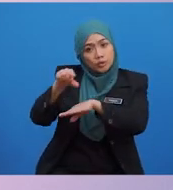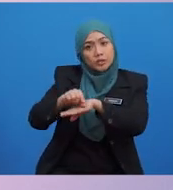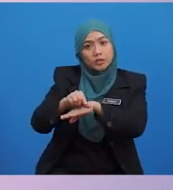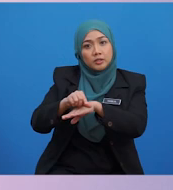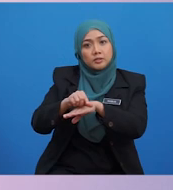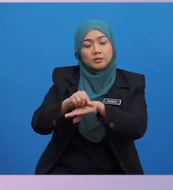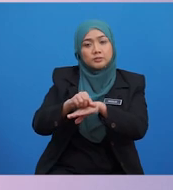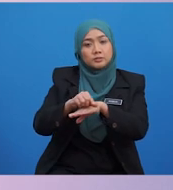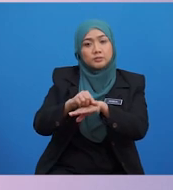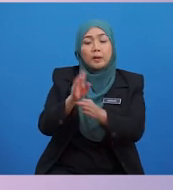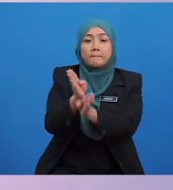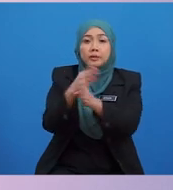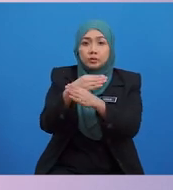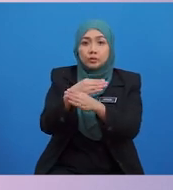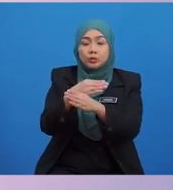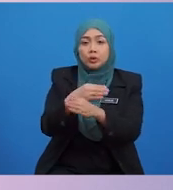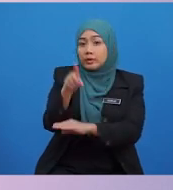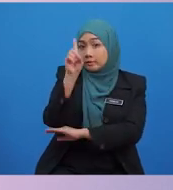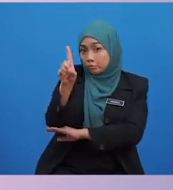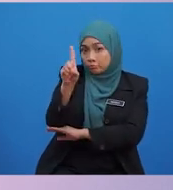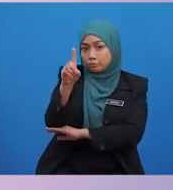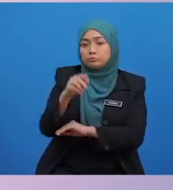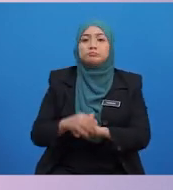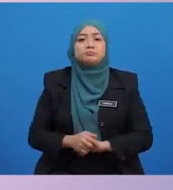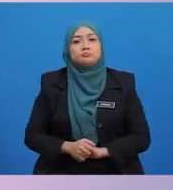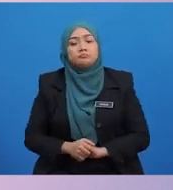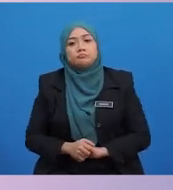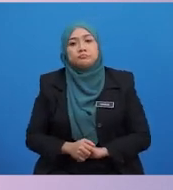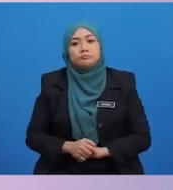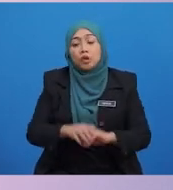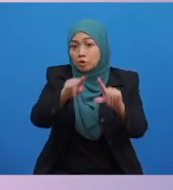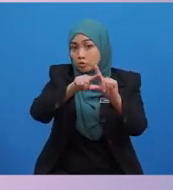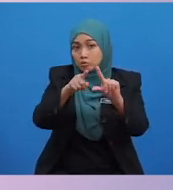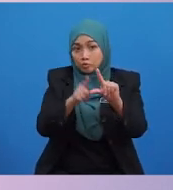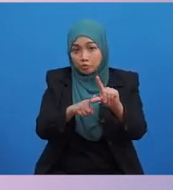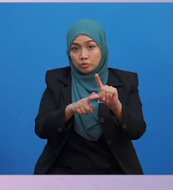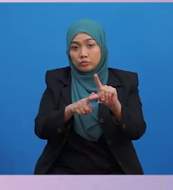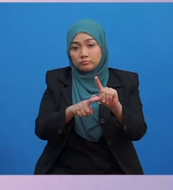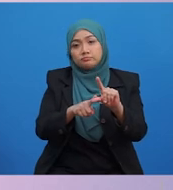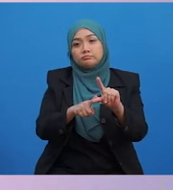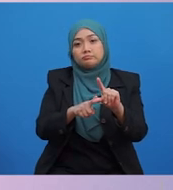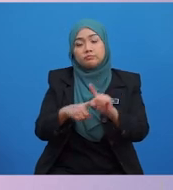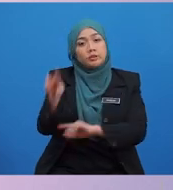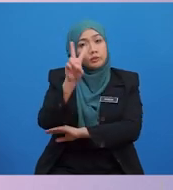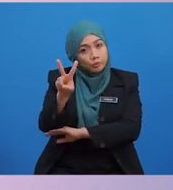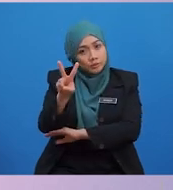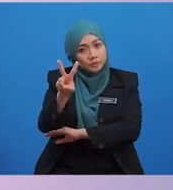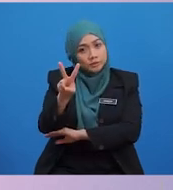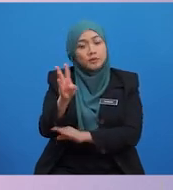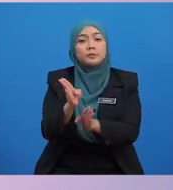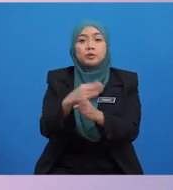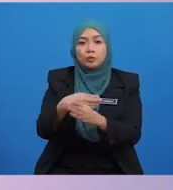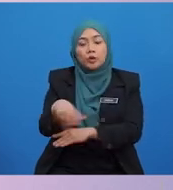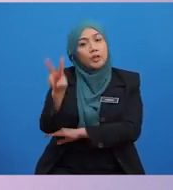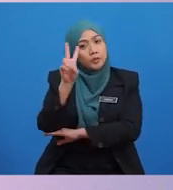size yang diminta pula kita akan menggunakan bentuk yang kedua murid-murid satu